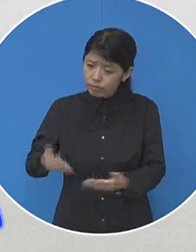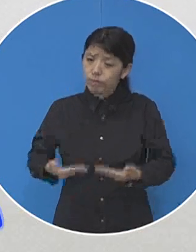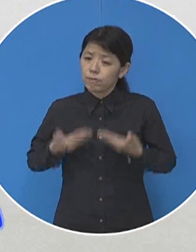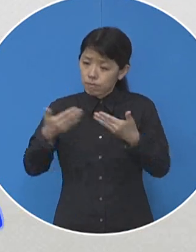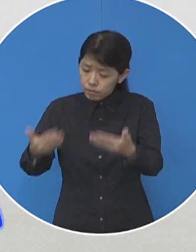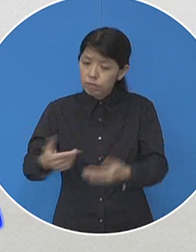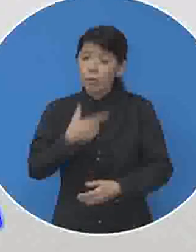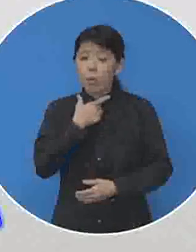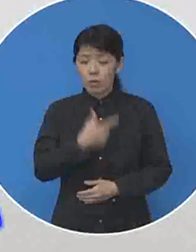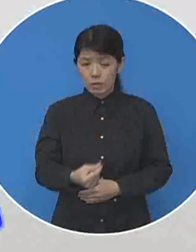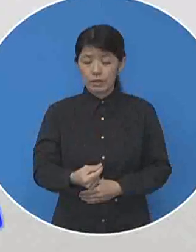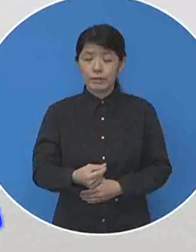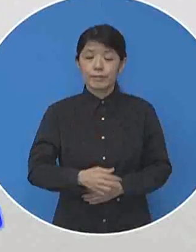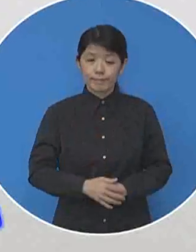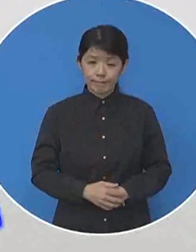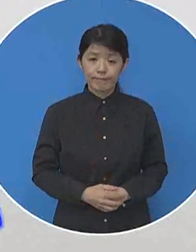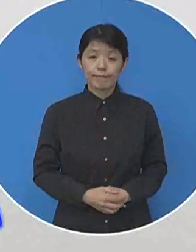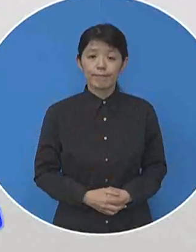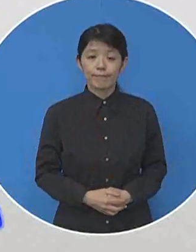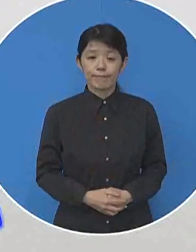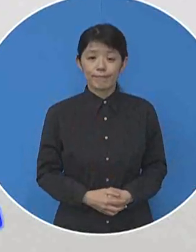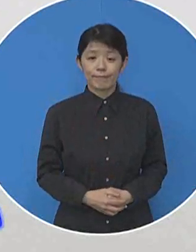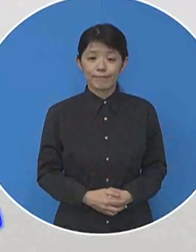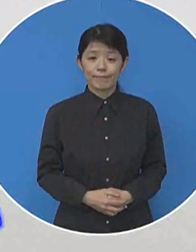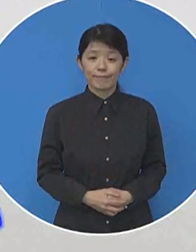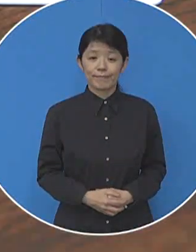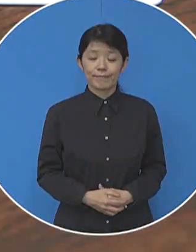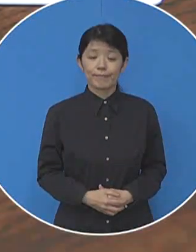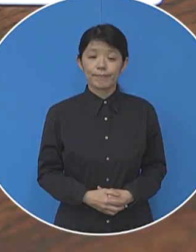やりのある行動をしていただきたいと思います。